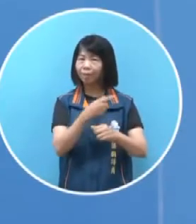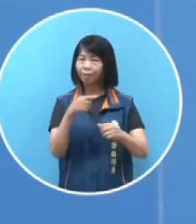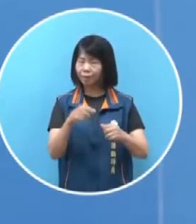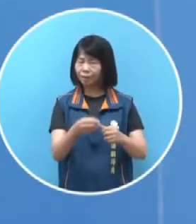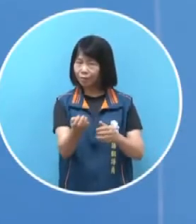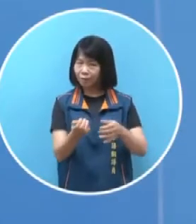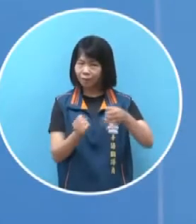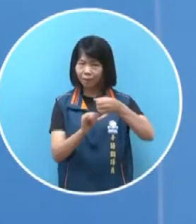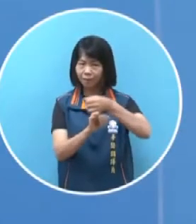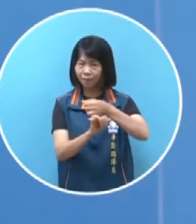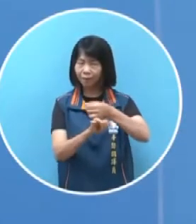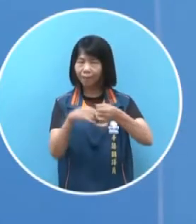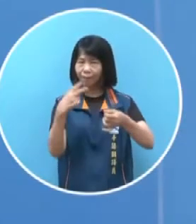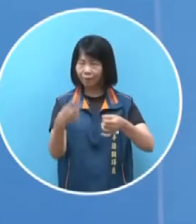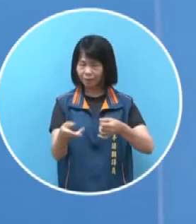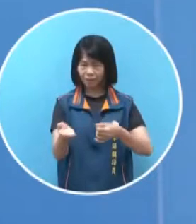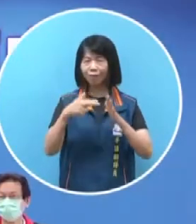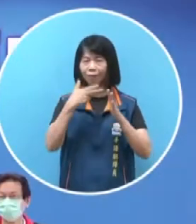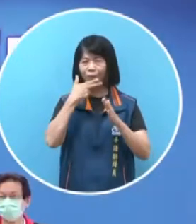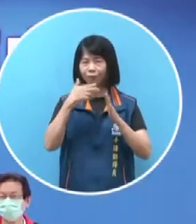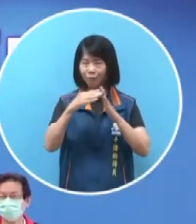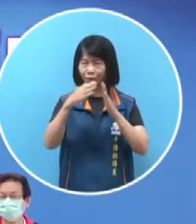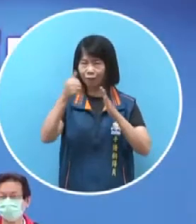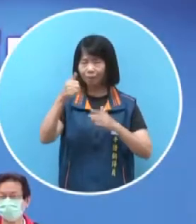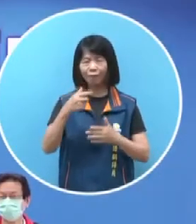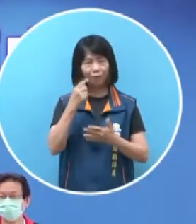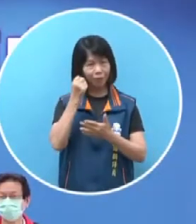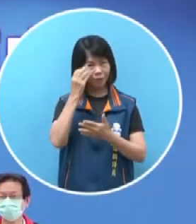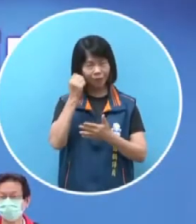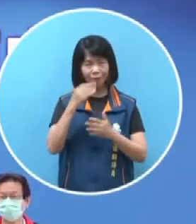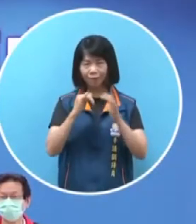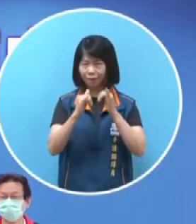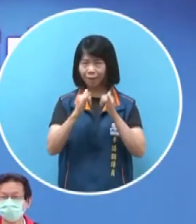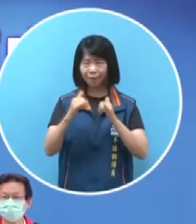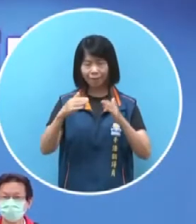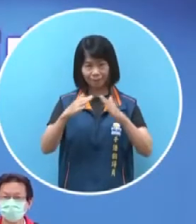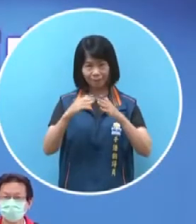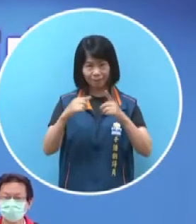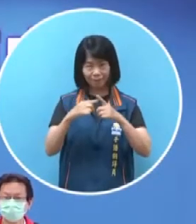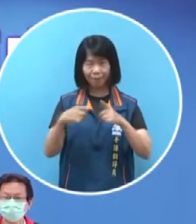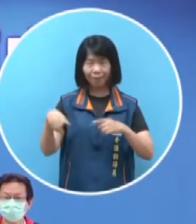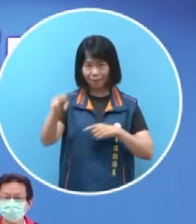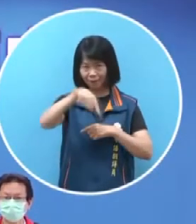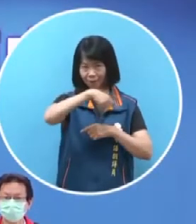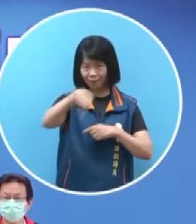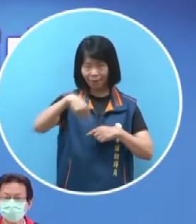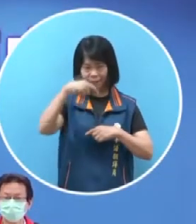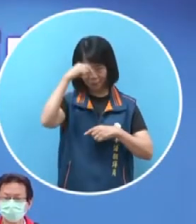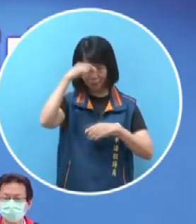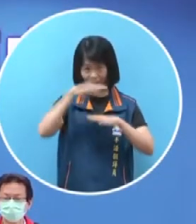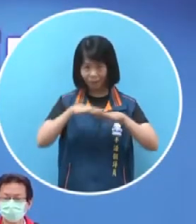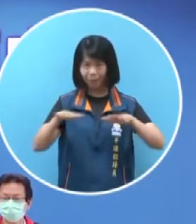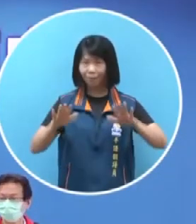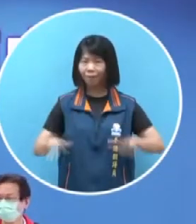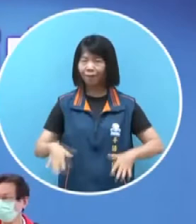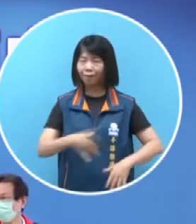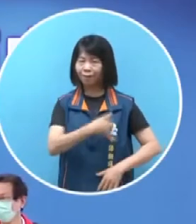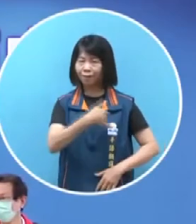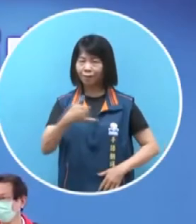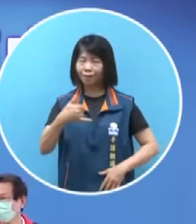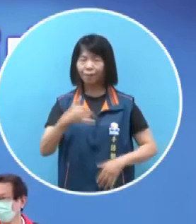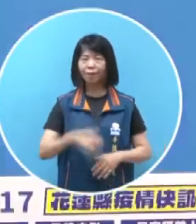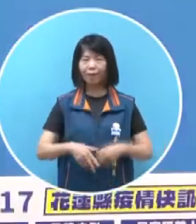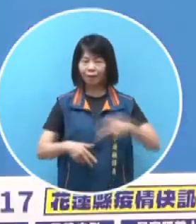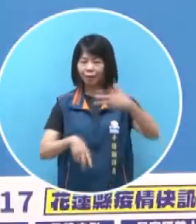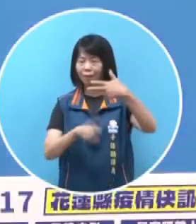天零确诊呢，对花莲县流行疫情指挥中心可以说是提振士气。县长徐正文也感谢各单位的协助以及